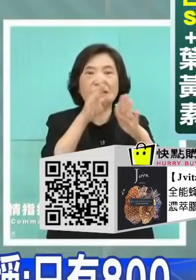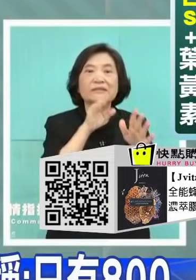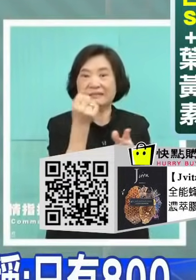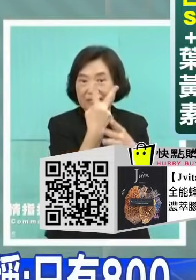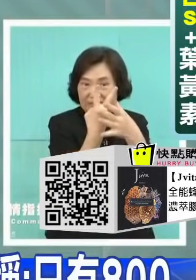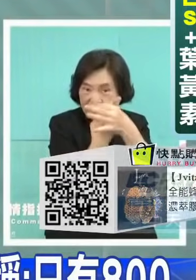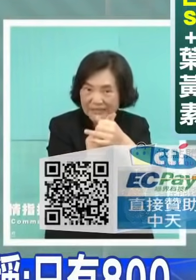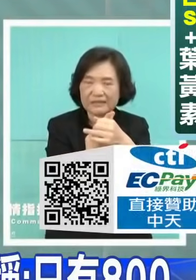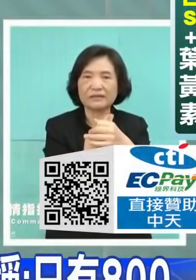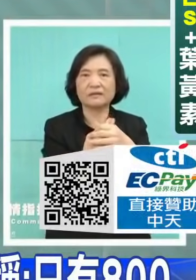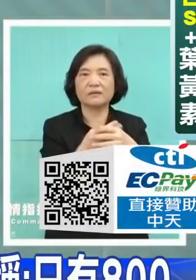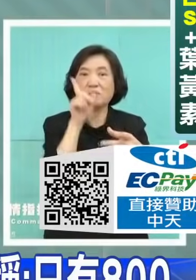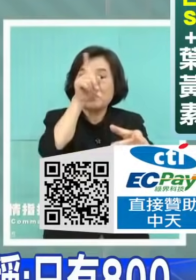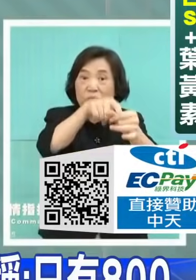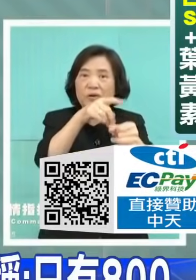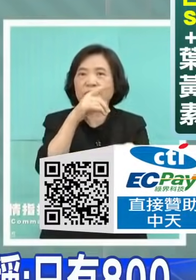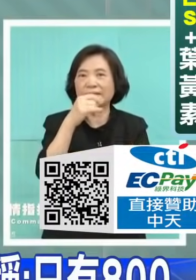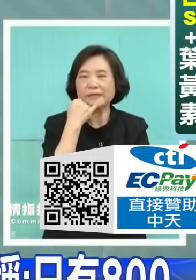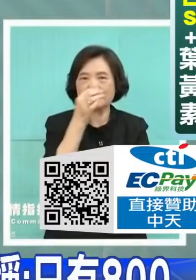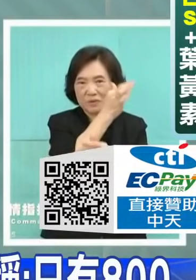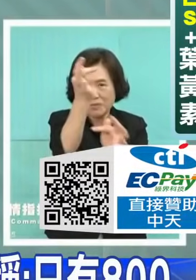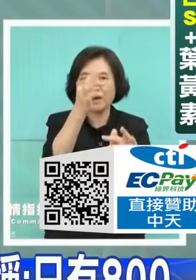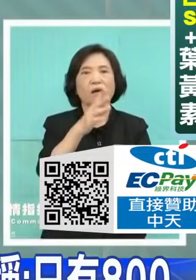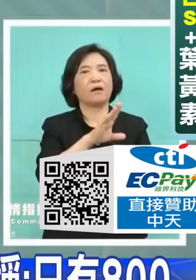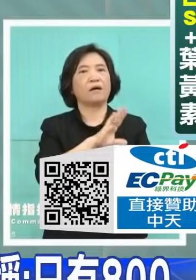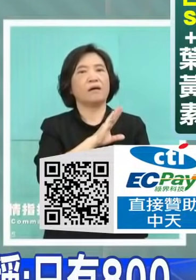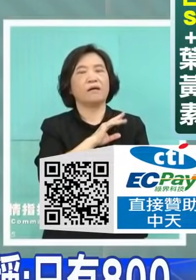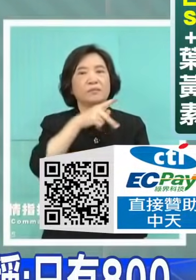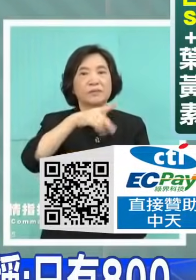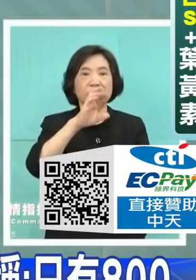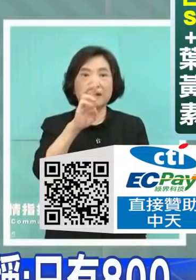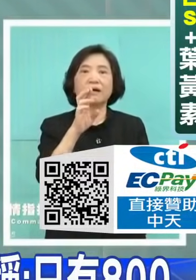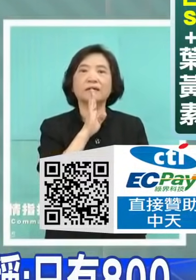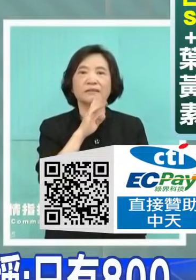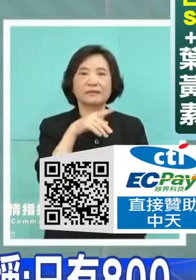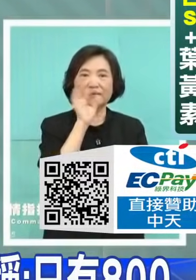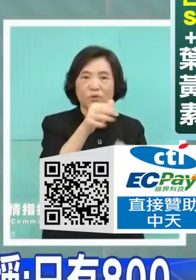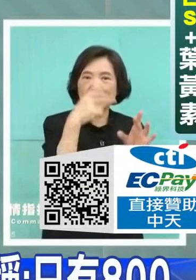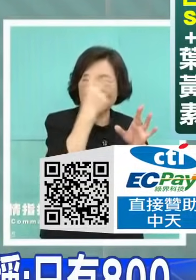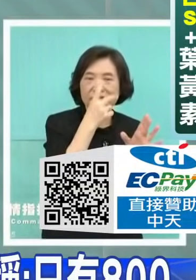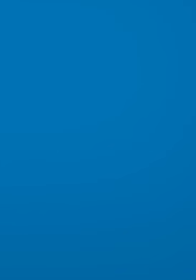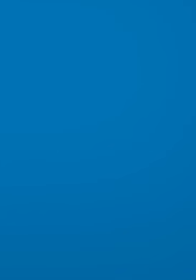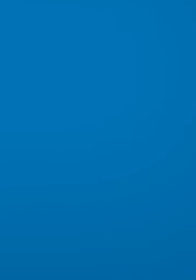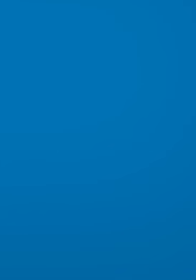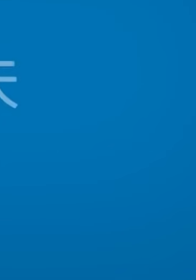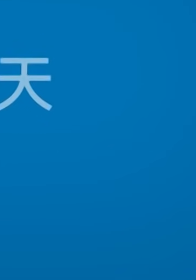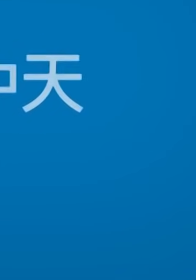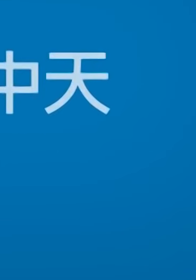PCR 就是为了可以精准的掌握 PCR 的结果，还有快筛的结果。